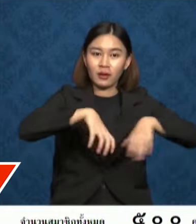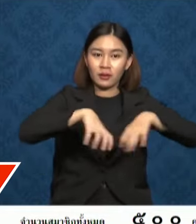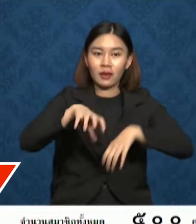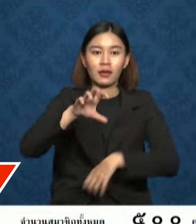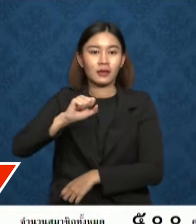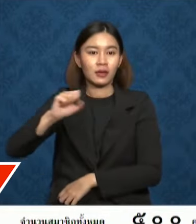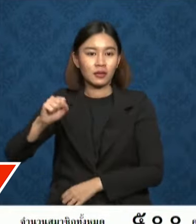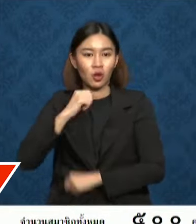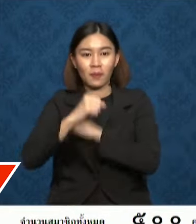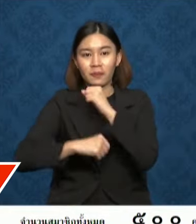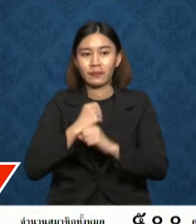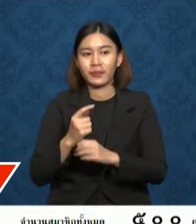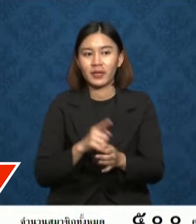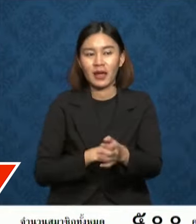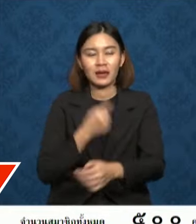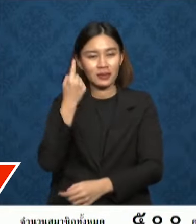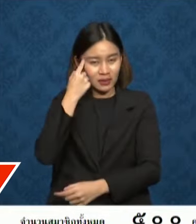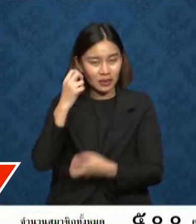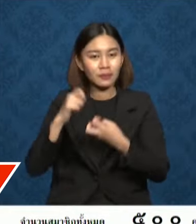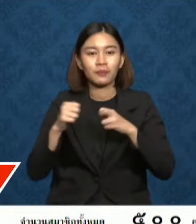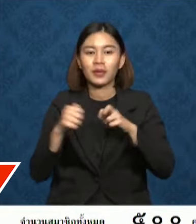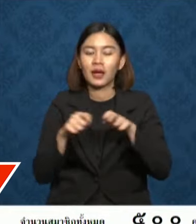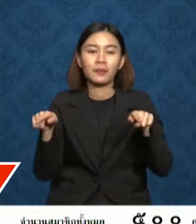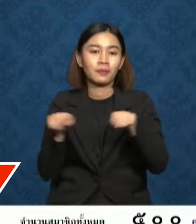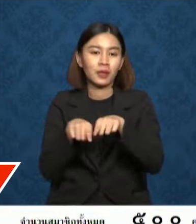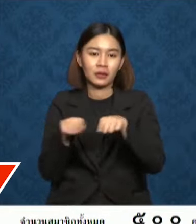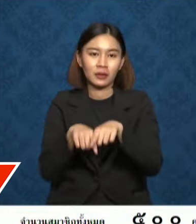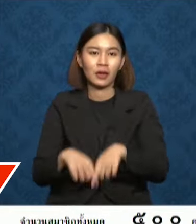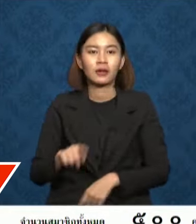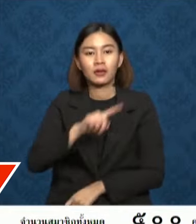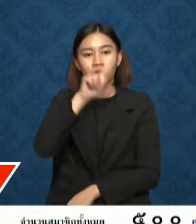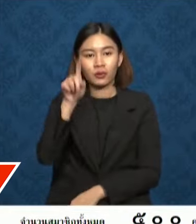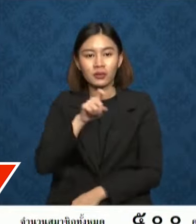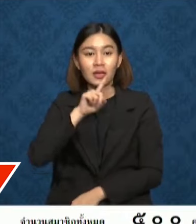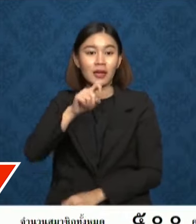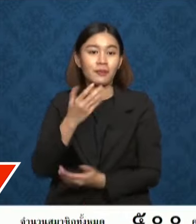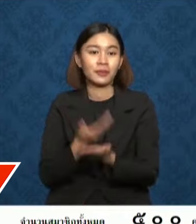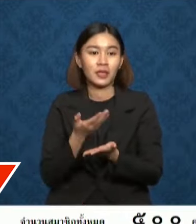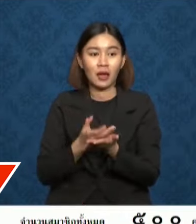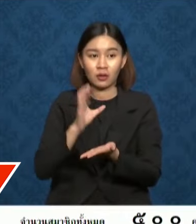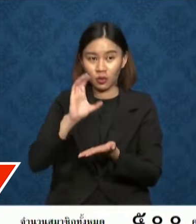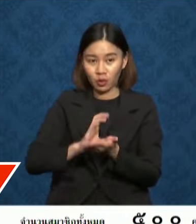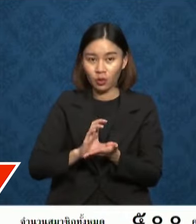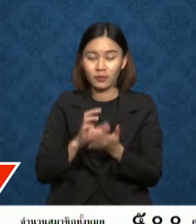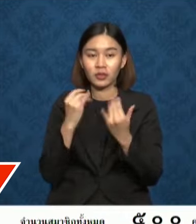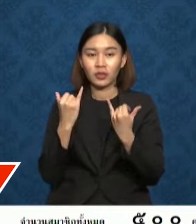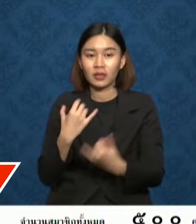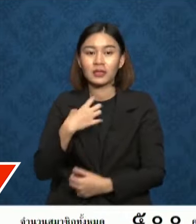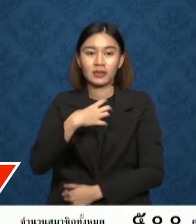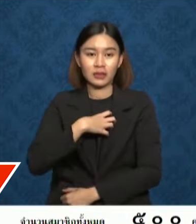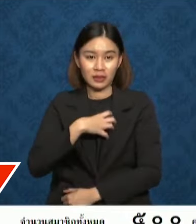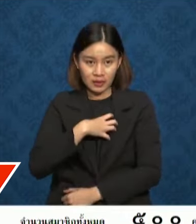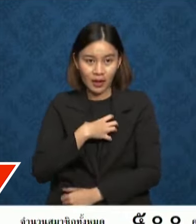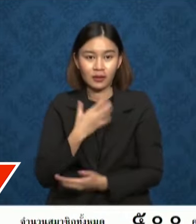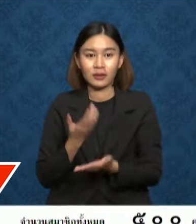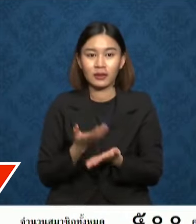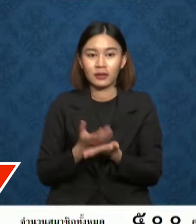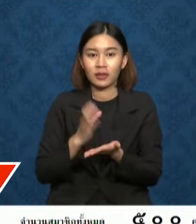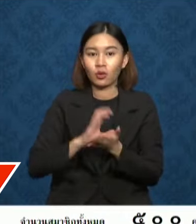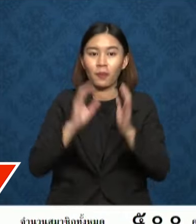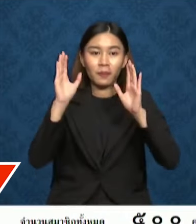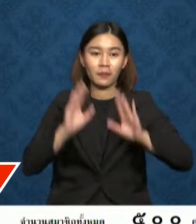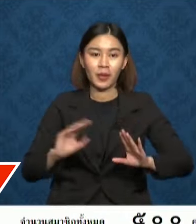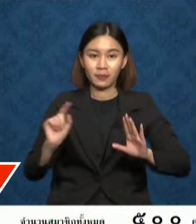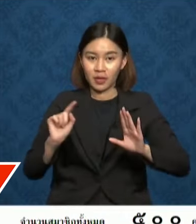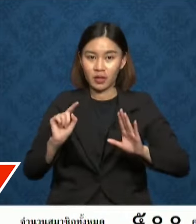สภาพุธแรัสสดอนมาหายปีเห็นปัญหาไม่ต่กครับคำถามก็คืองบประมาณที่เราพึปรัฒนาเป็นงบประมาณแบ